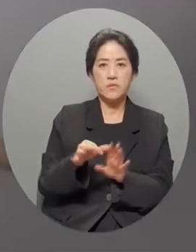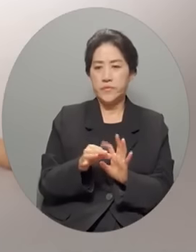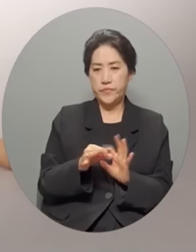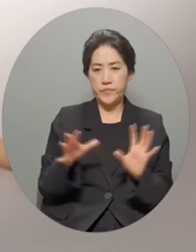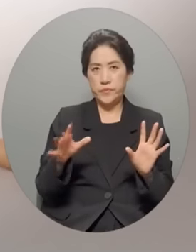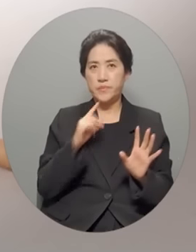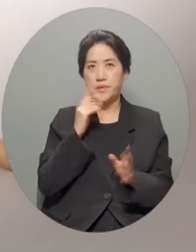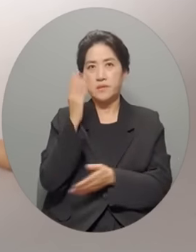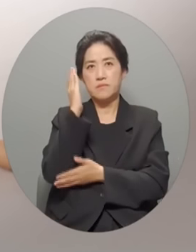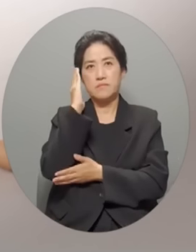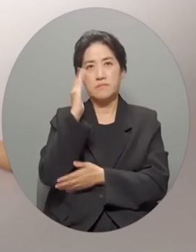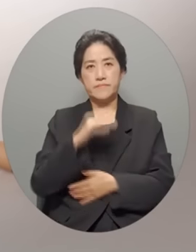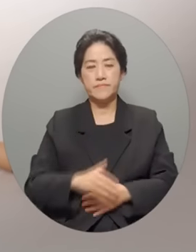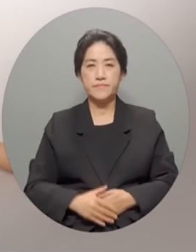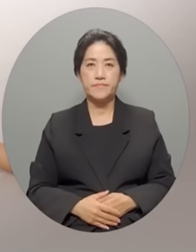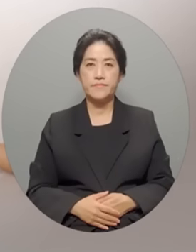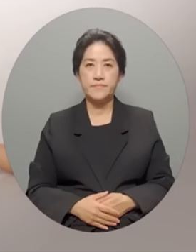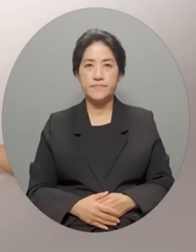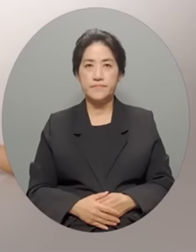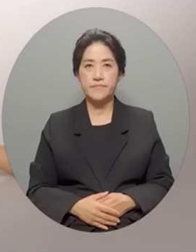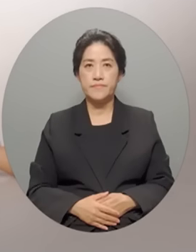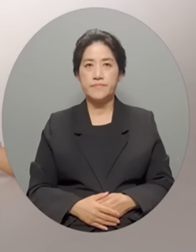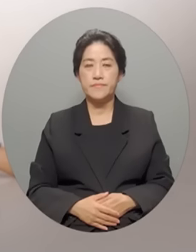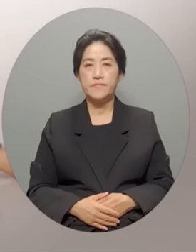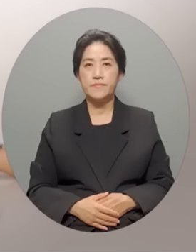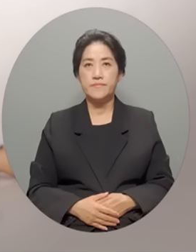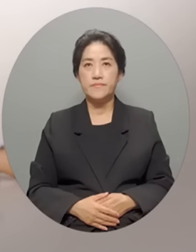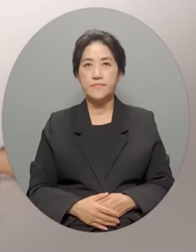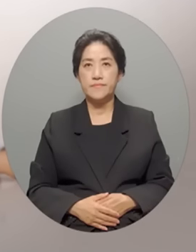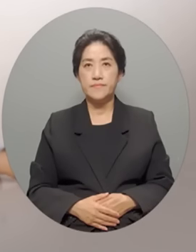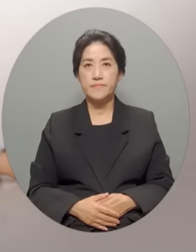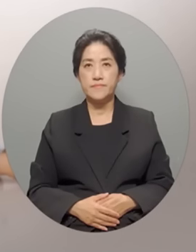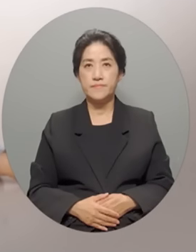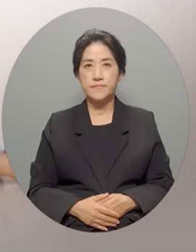관여하지 않는다고 밝혔습니다. MBC 뉴스 차주혁입니다.